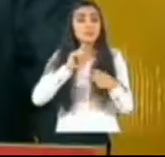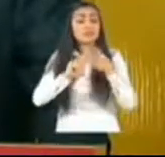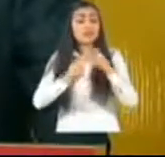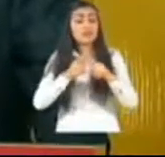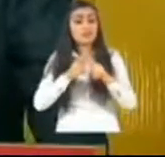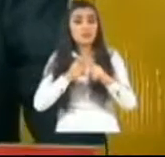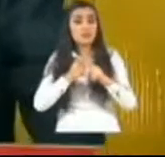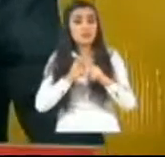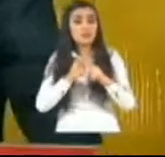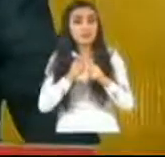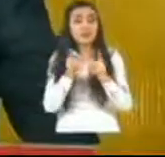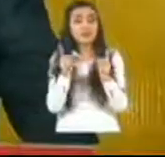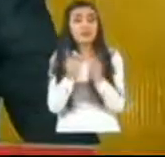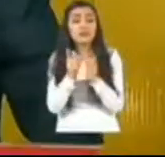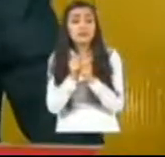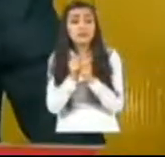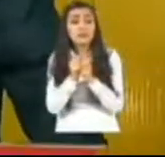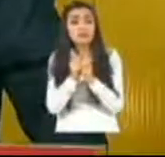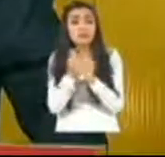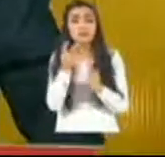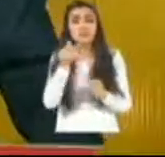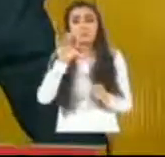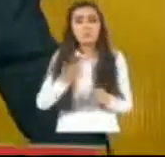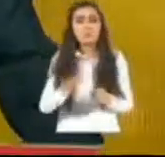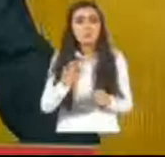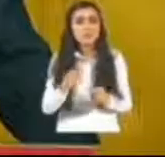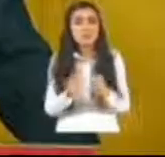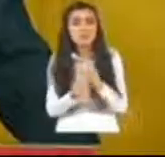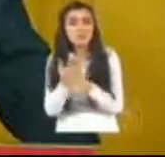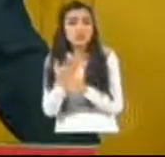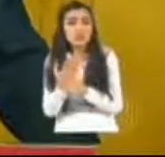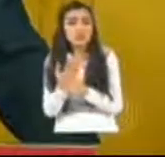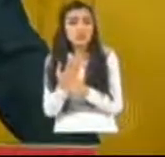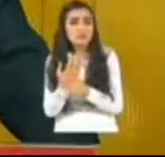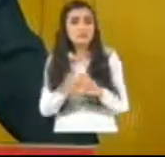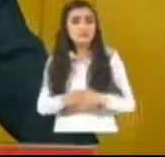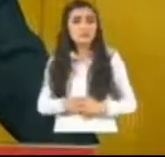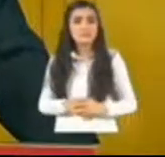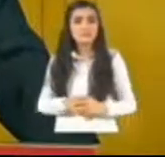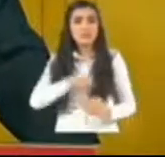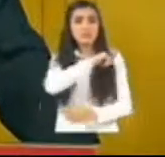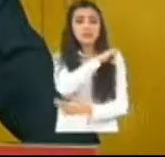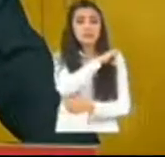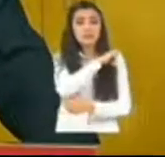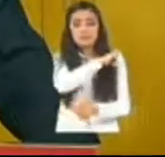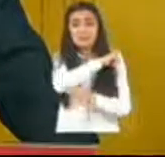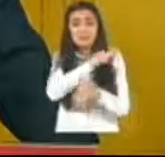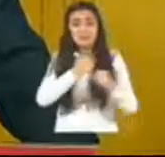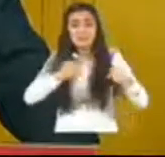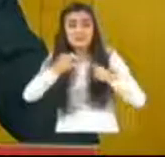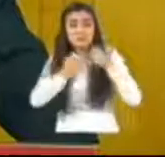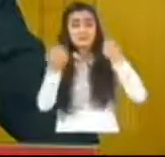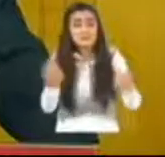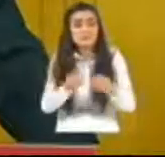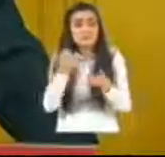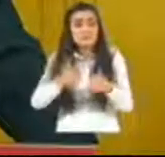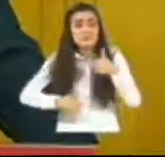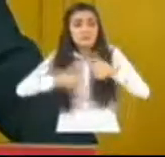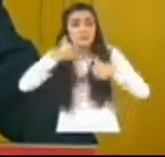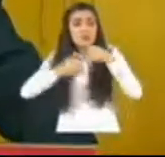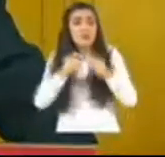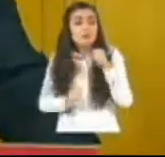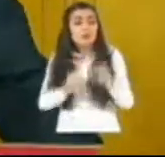siyaset kısa vadeli ve ucuz kişisel çıkarların dirsek dirseğe yarıştığı bir